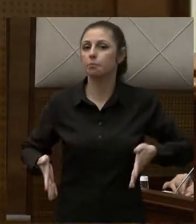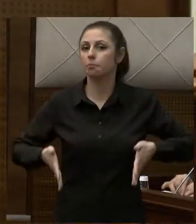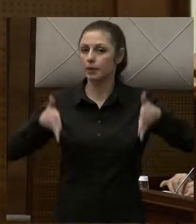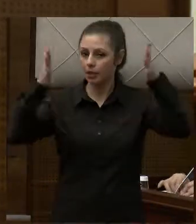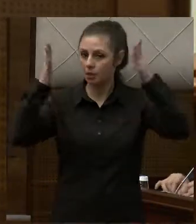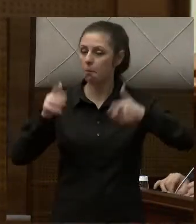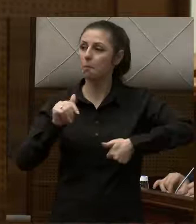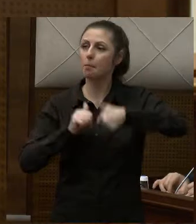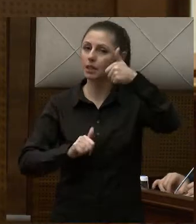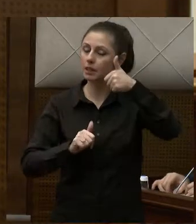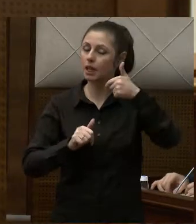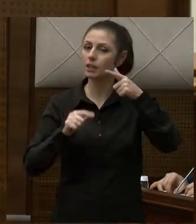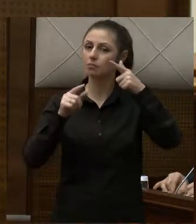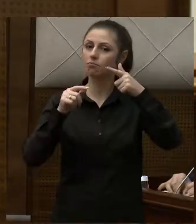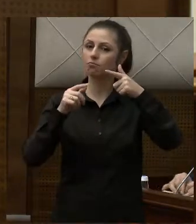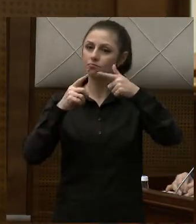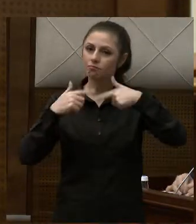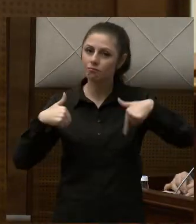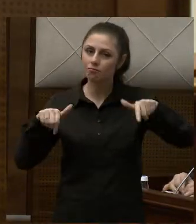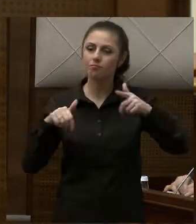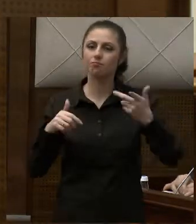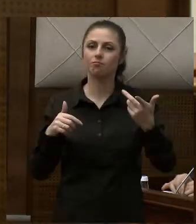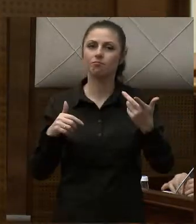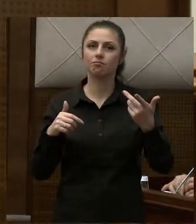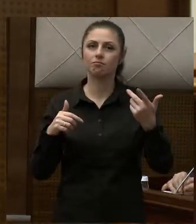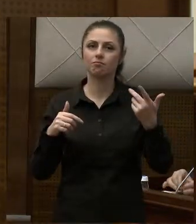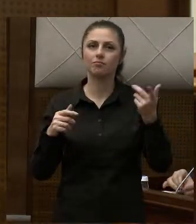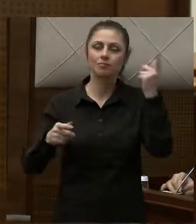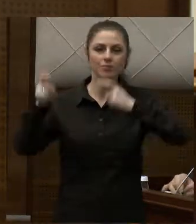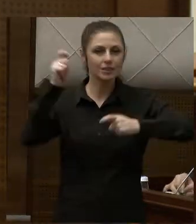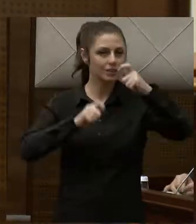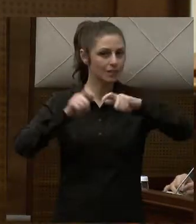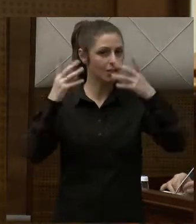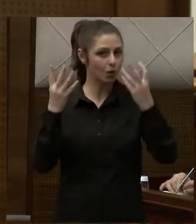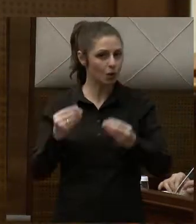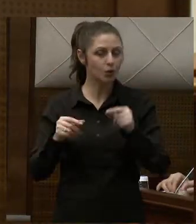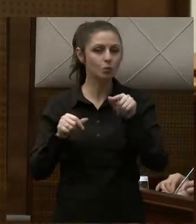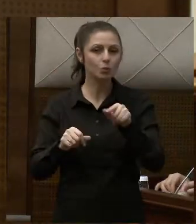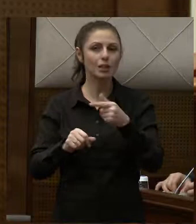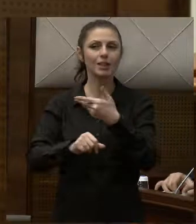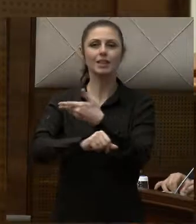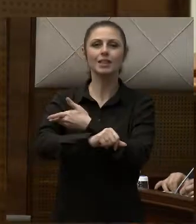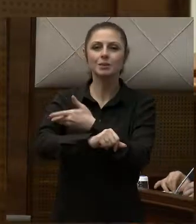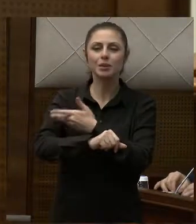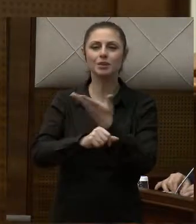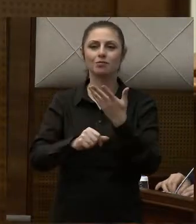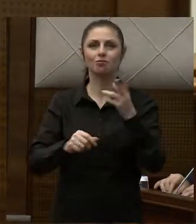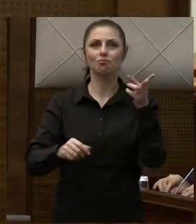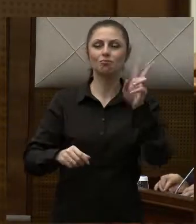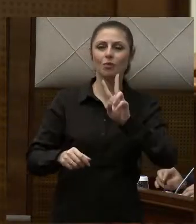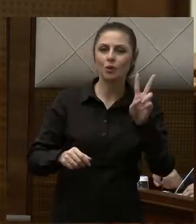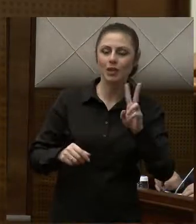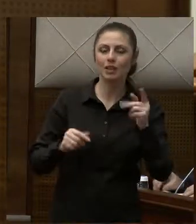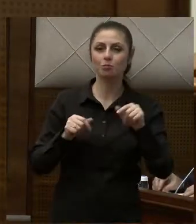başkanlık sarayımıza biraz gecikmiş de olsa katıldık, kavuştuk ve bu anlamda da hizmetlerin tek elden görülmesini ve modern bir